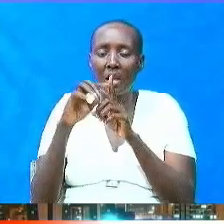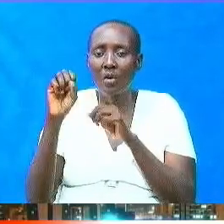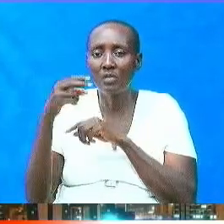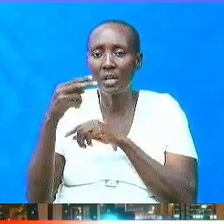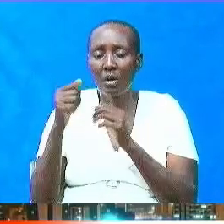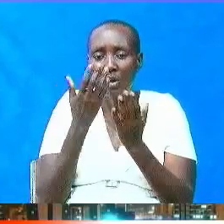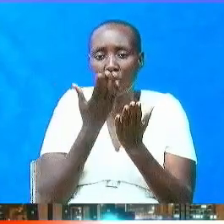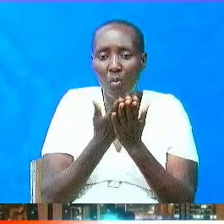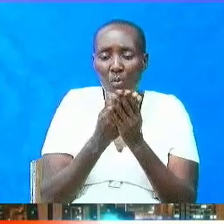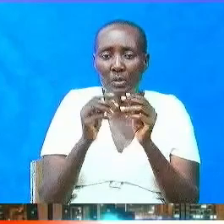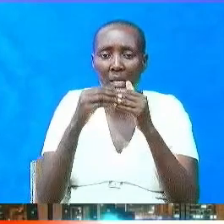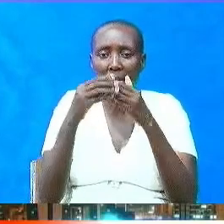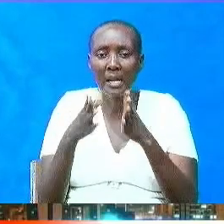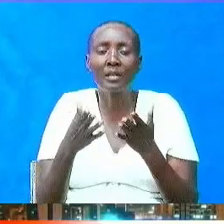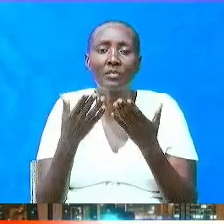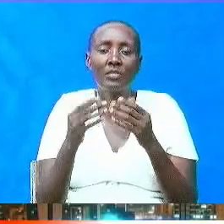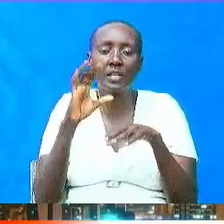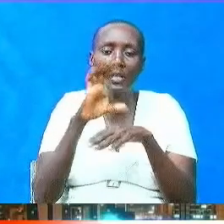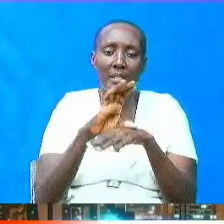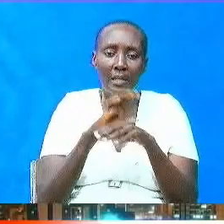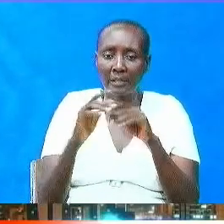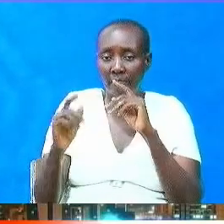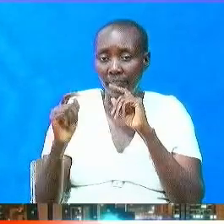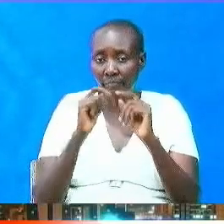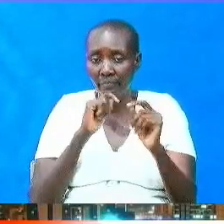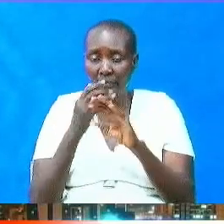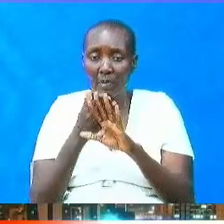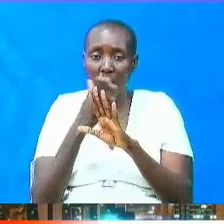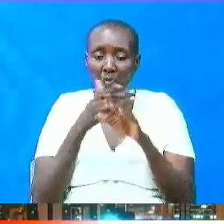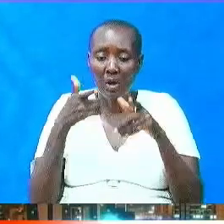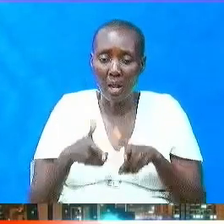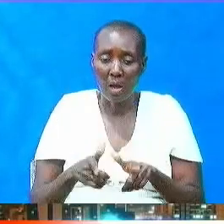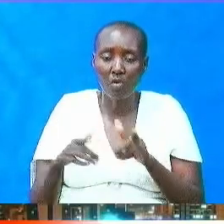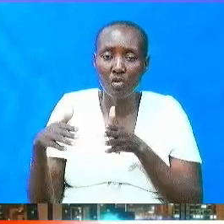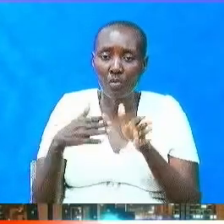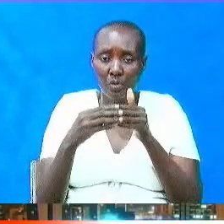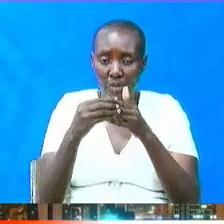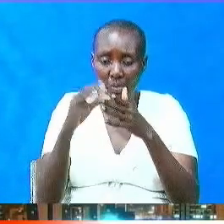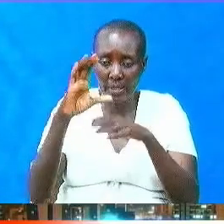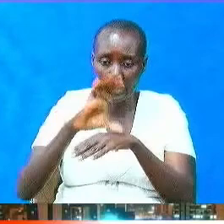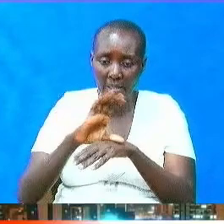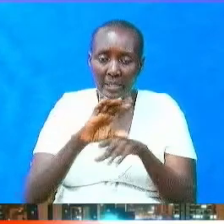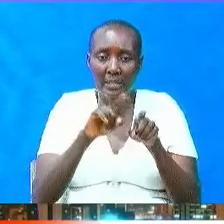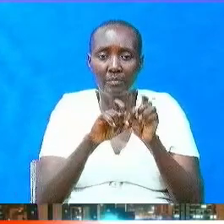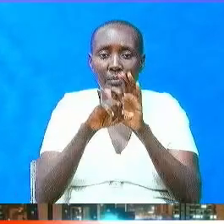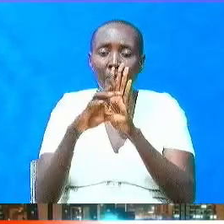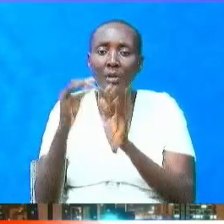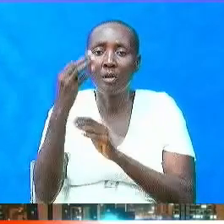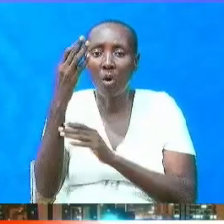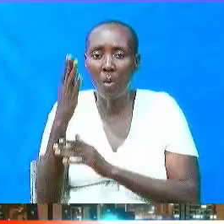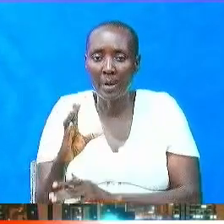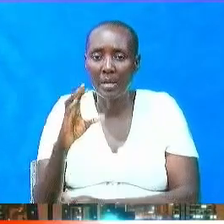makanisa wapigwe msasa kabla ya kupewa fursa na nafasi ya kuongoza katika makanisa. Aidha, wakili wa mhubiri David